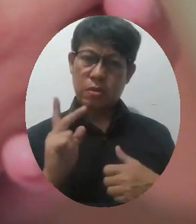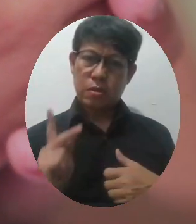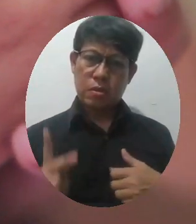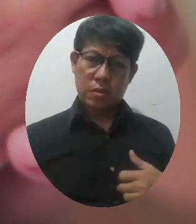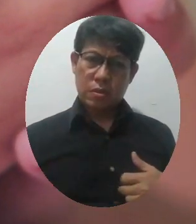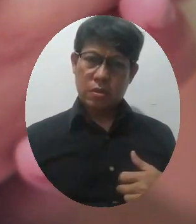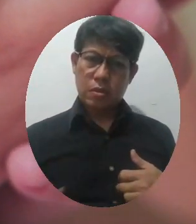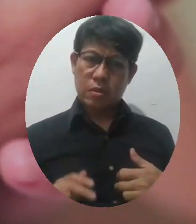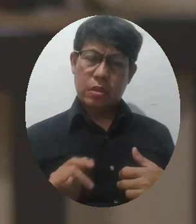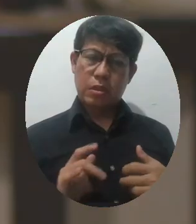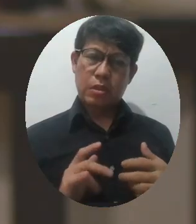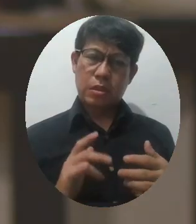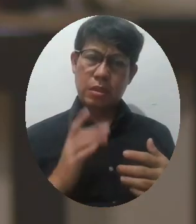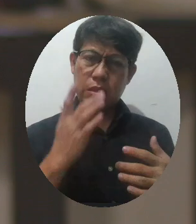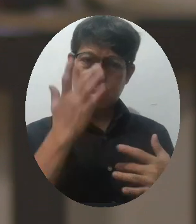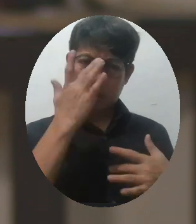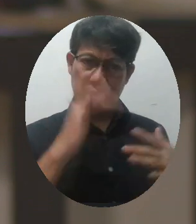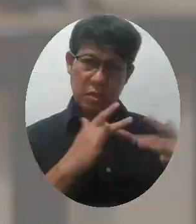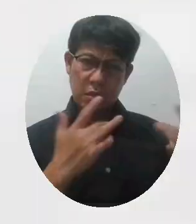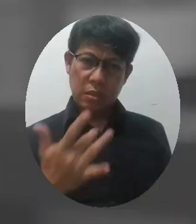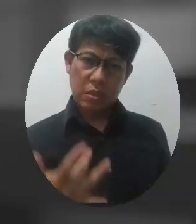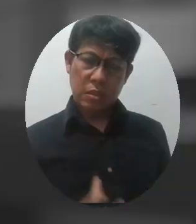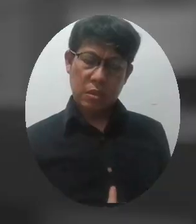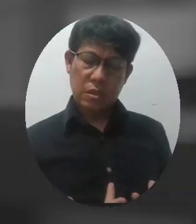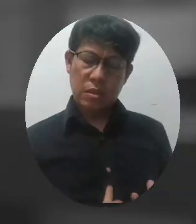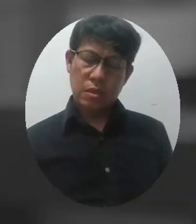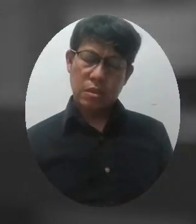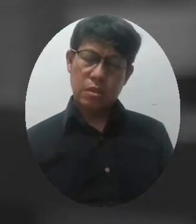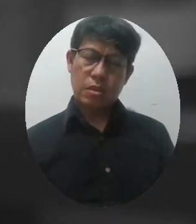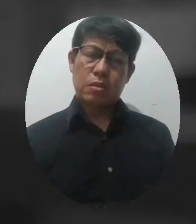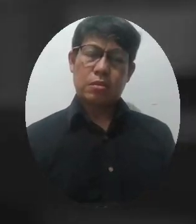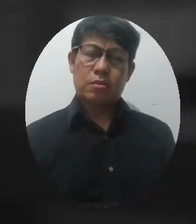may sakit sa puso, hindi ko agad siya natanggap.